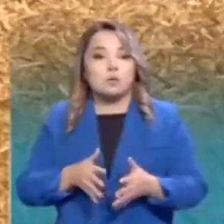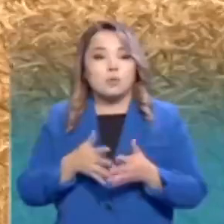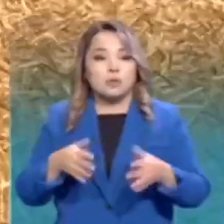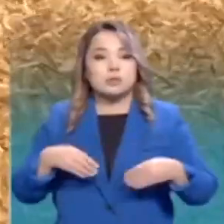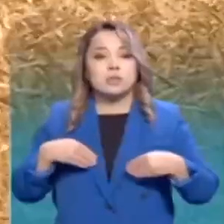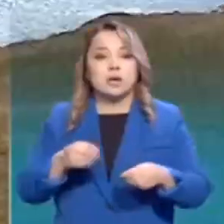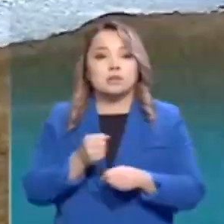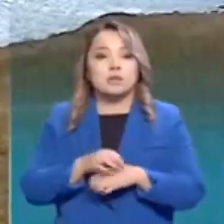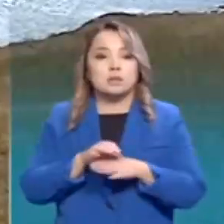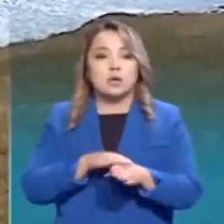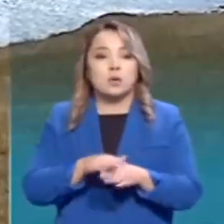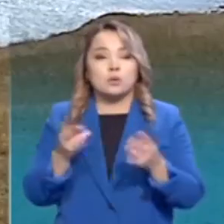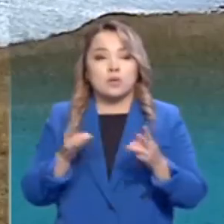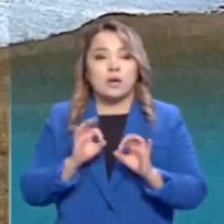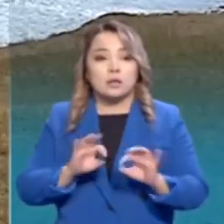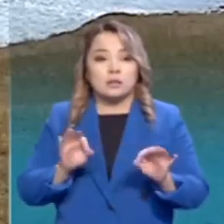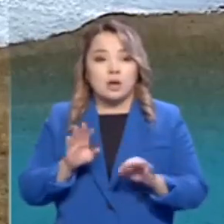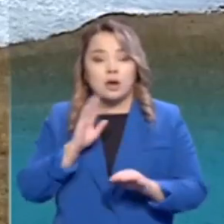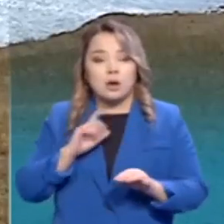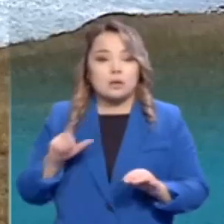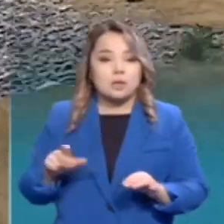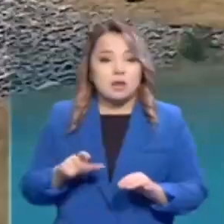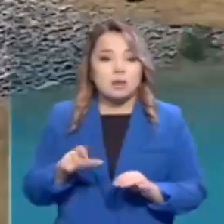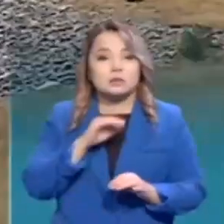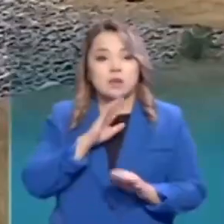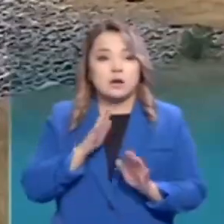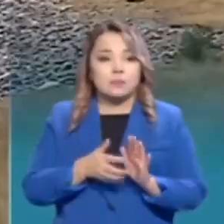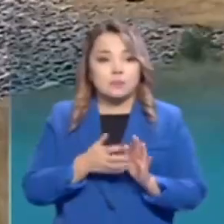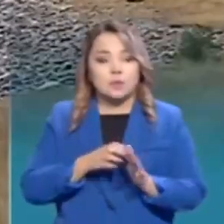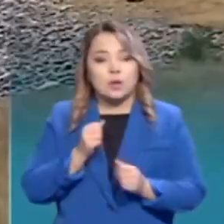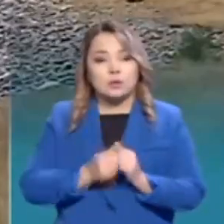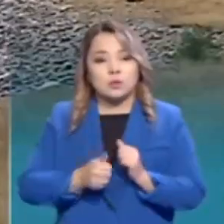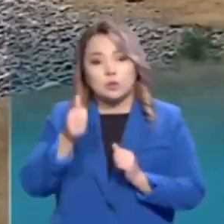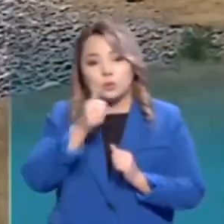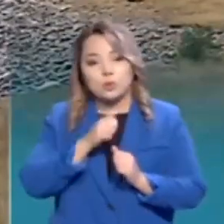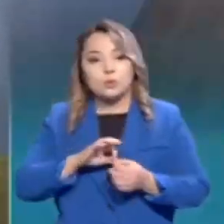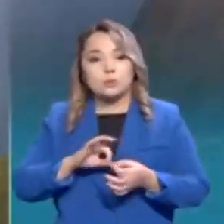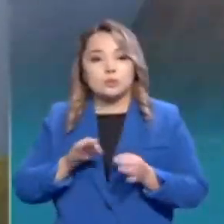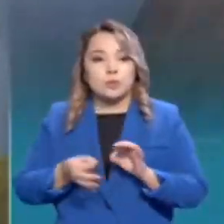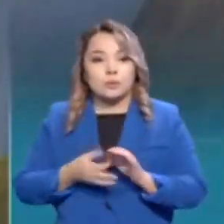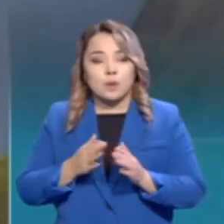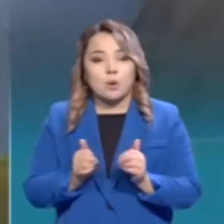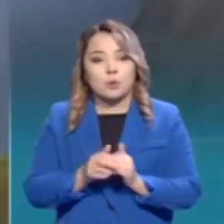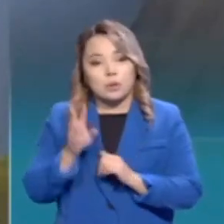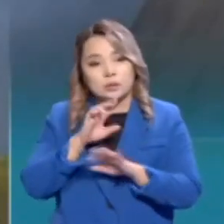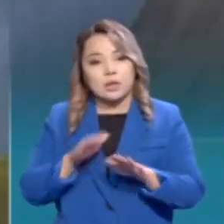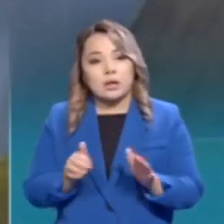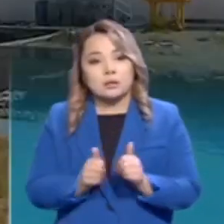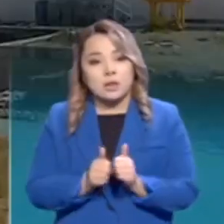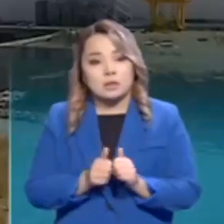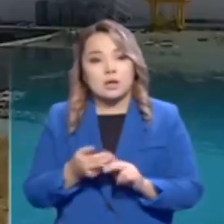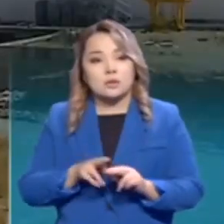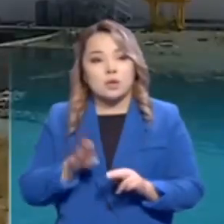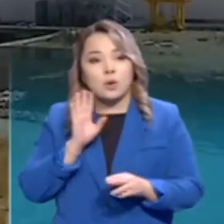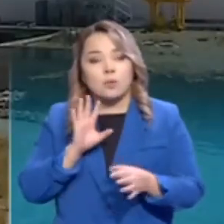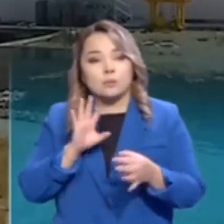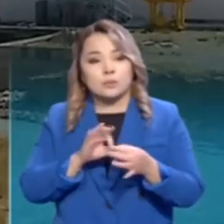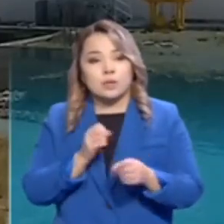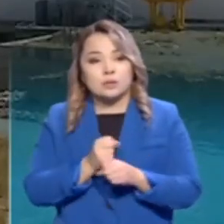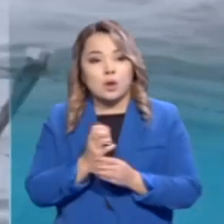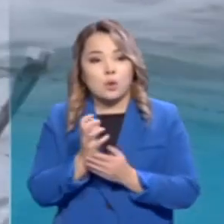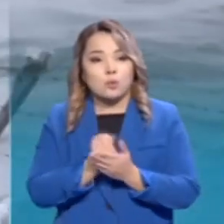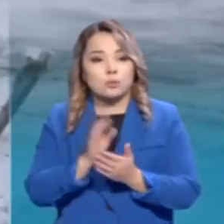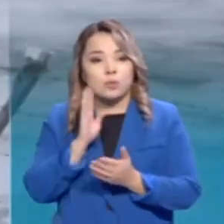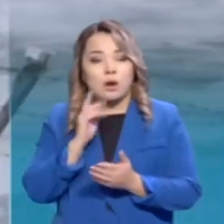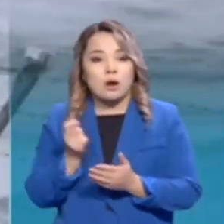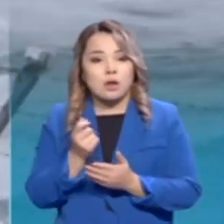егу керегін айтты. Себебі ағынды су тапшылығы жыл сайын қиындап барады. Бұған көрші елдердің аумағынан келетін суға тәуелділік, қоймаларда су